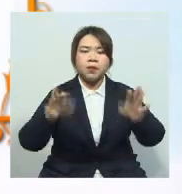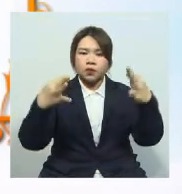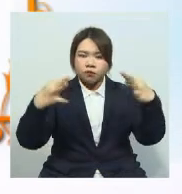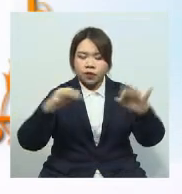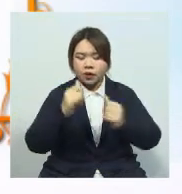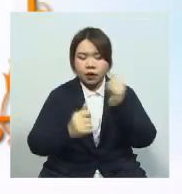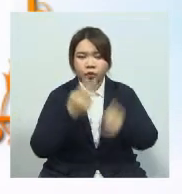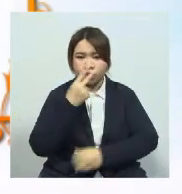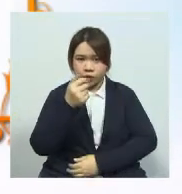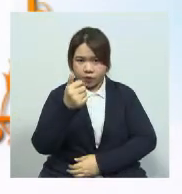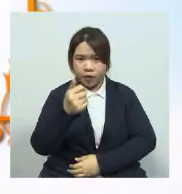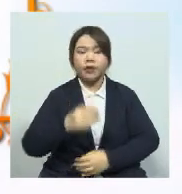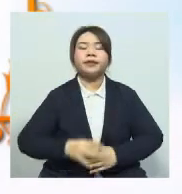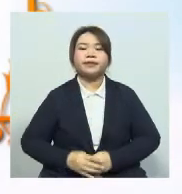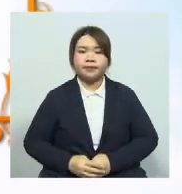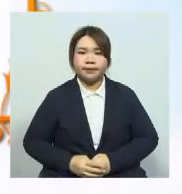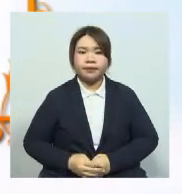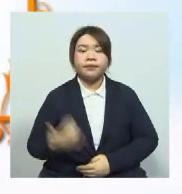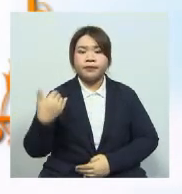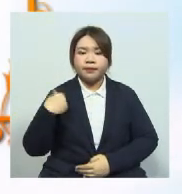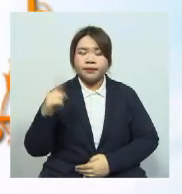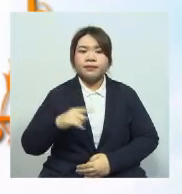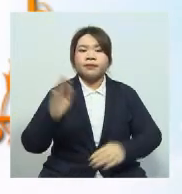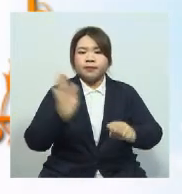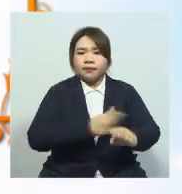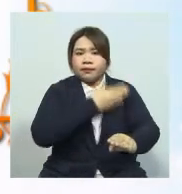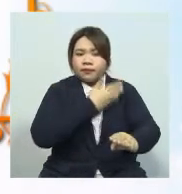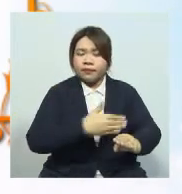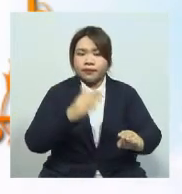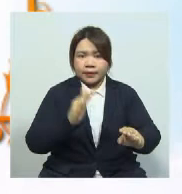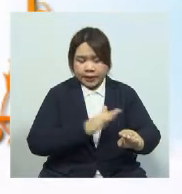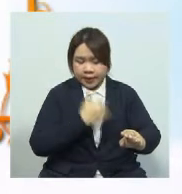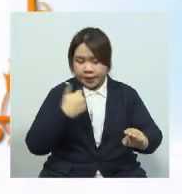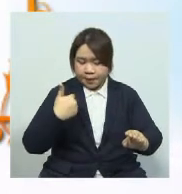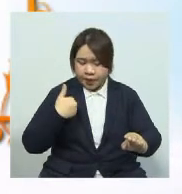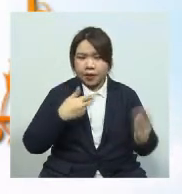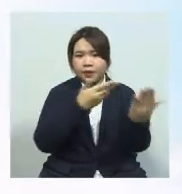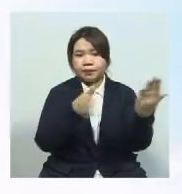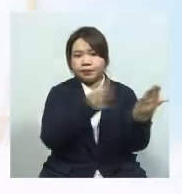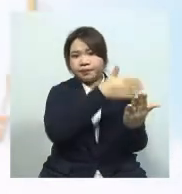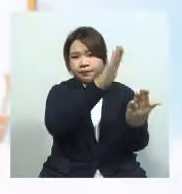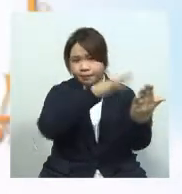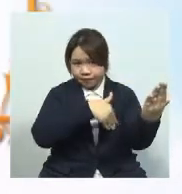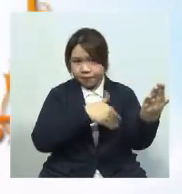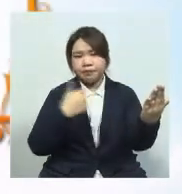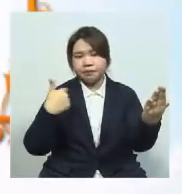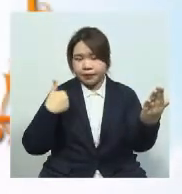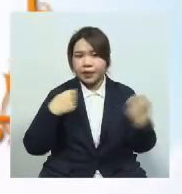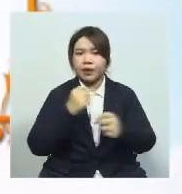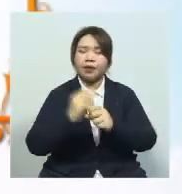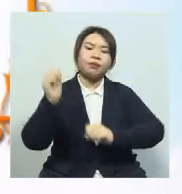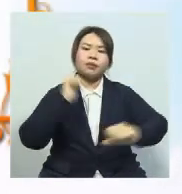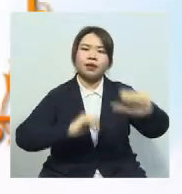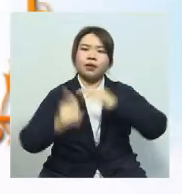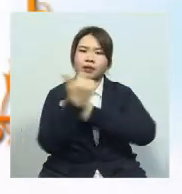แสดงนอกจากนี้ก็มีการบรรเลงดนตรีนะคะการแสดงมหกรรม4ภาคมหกรรมการแสดงนานาชาติและการ